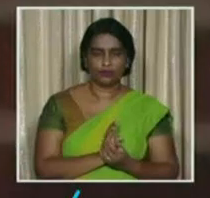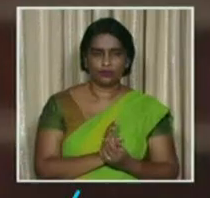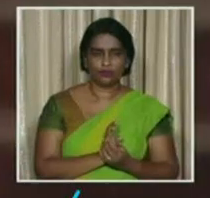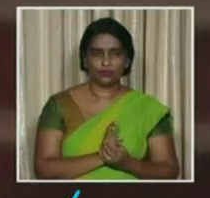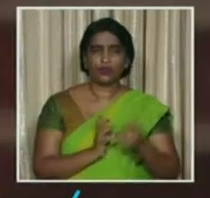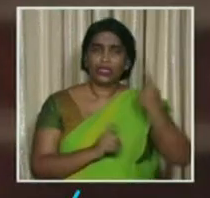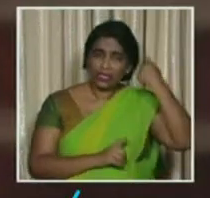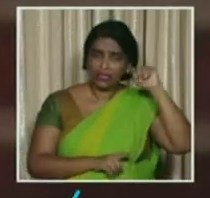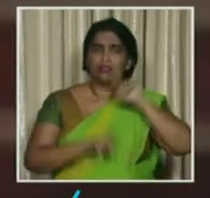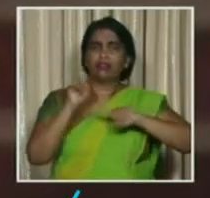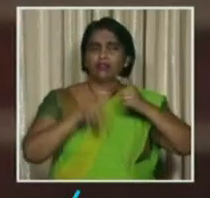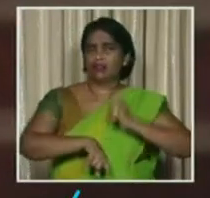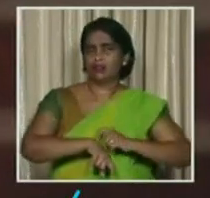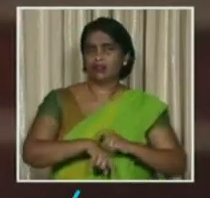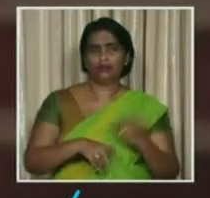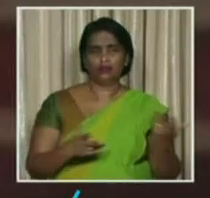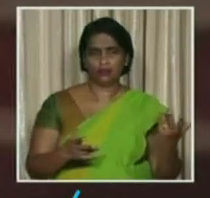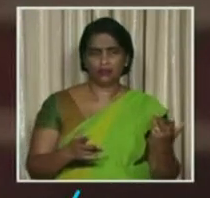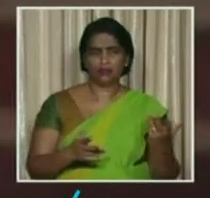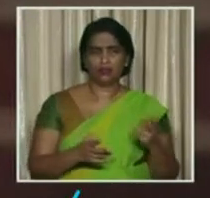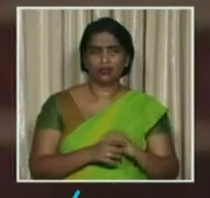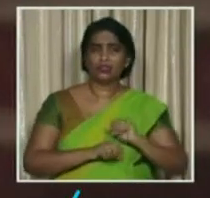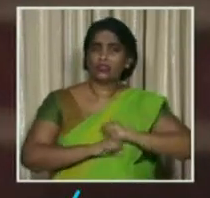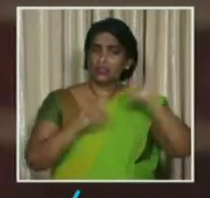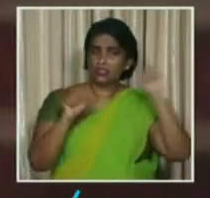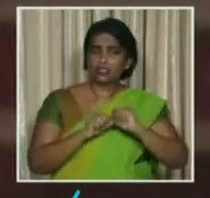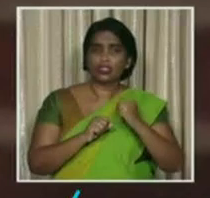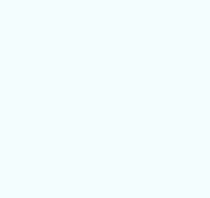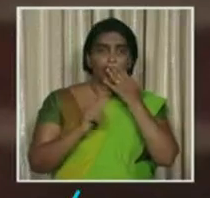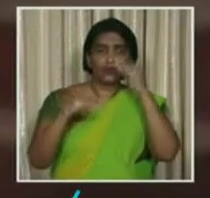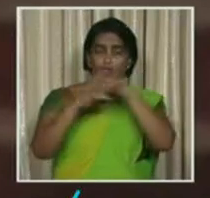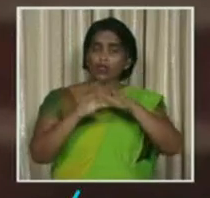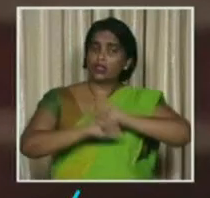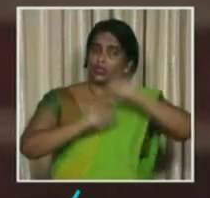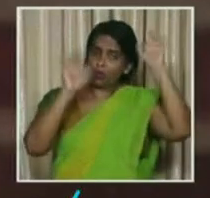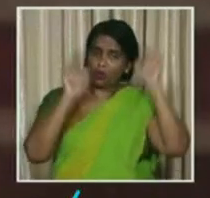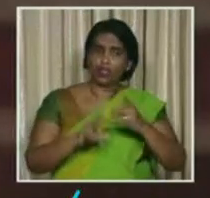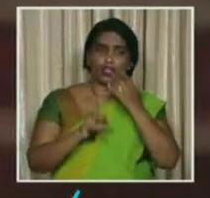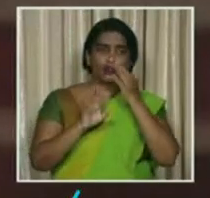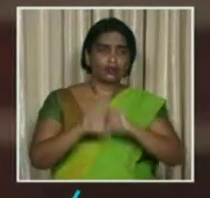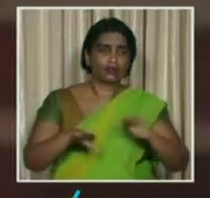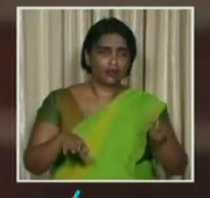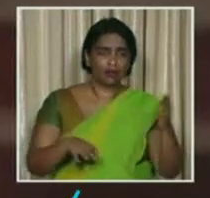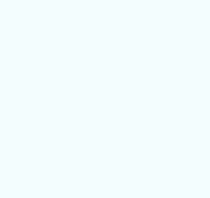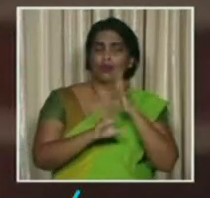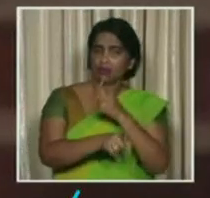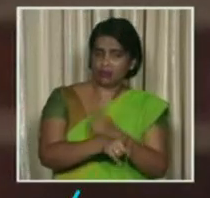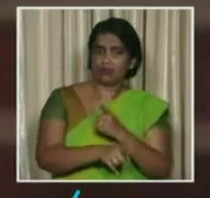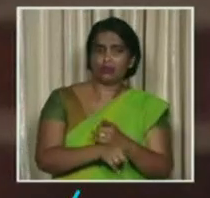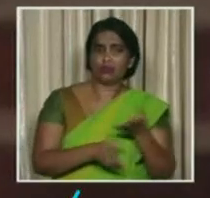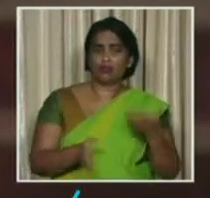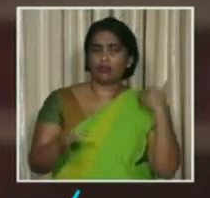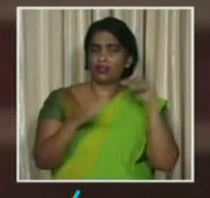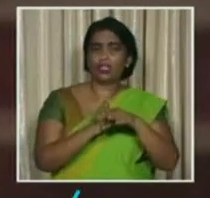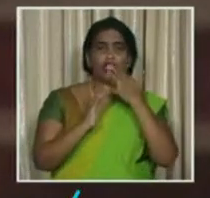මෙතුමා මේ කතාව කතා කරන්න ගත්තා නෑ තුමාල්ලගේ විවාදයෙන් තමයි අඩු වෙන්නේ ඉස්කෝල ගාව නොකර ඉන්න පාසල් දරුවා අරින්න දෙමෝපිය උගන්වන්න මෙතෙන්ද